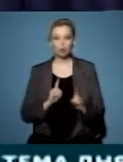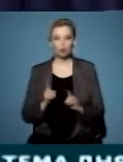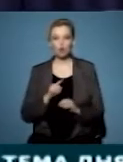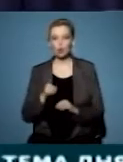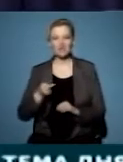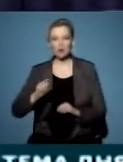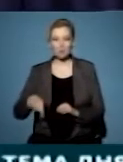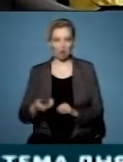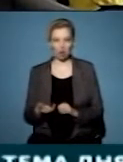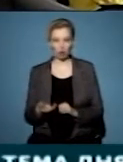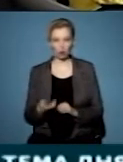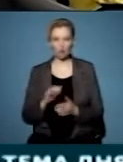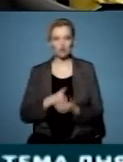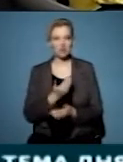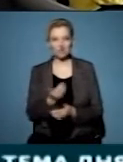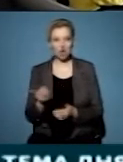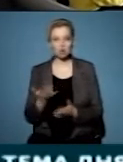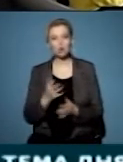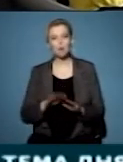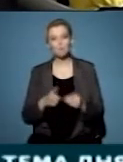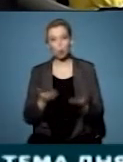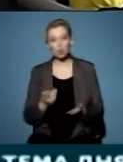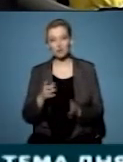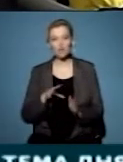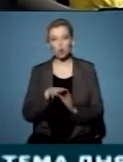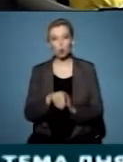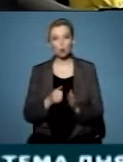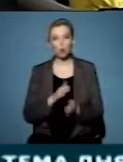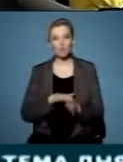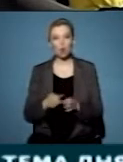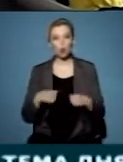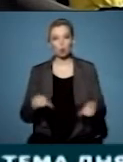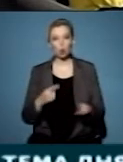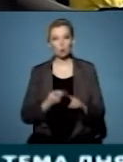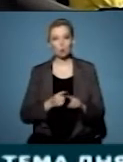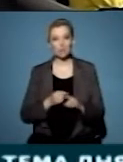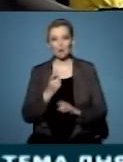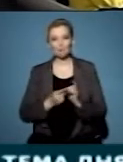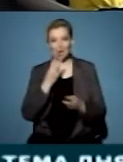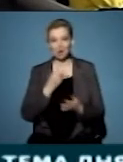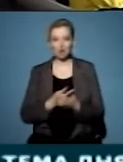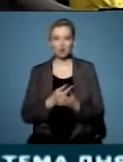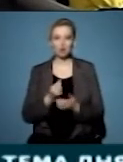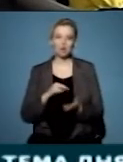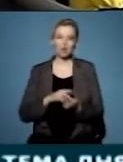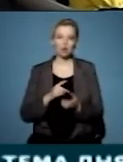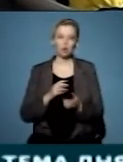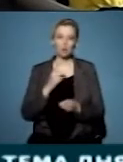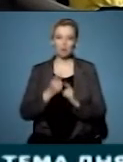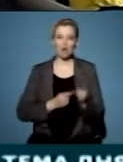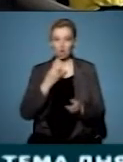вони вимагають від вас, або які пропозиції вносять до виконкому? Це перегляд тарифу чи перегляд